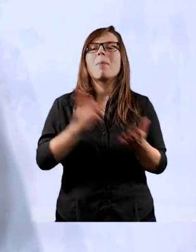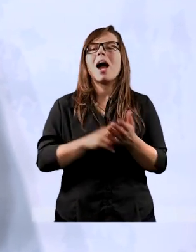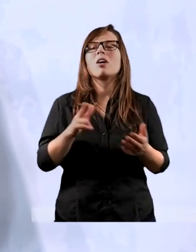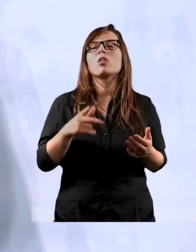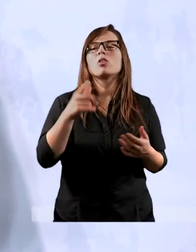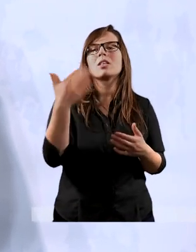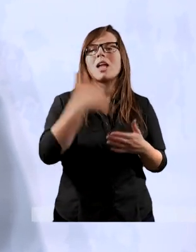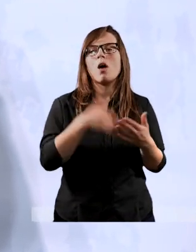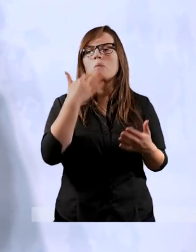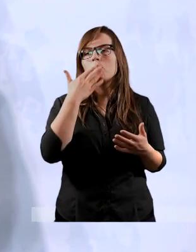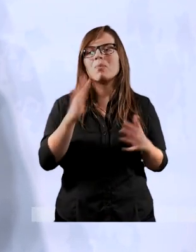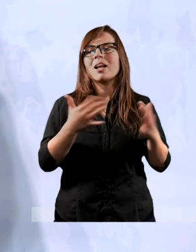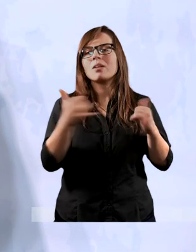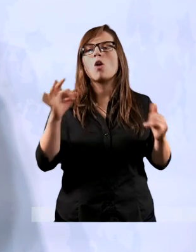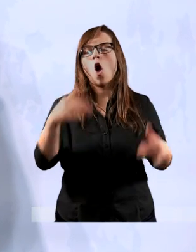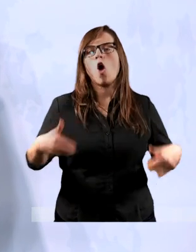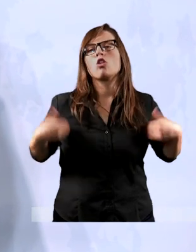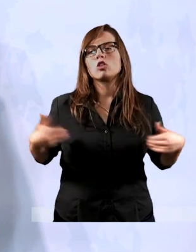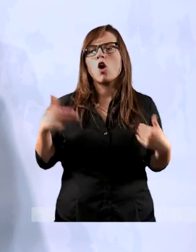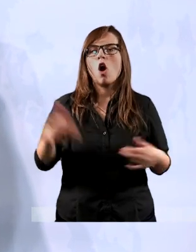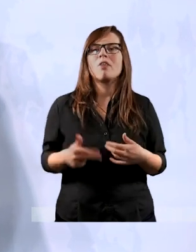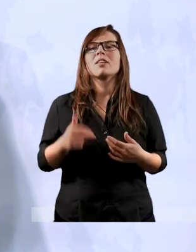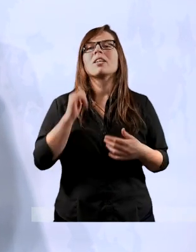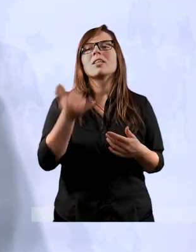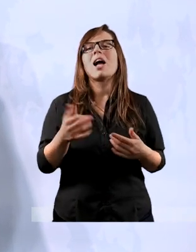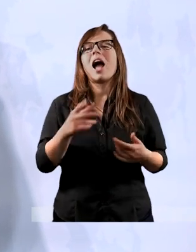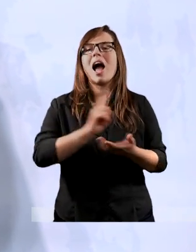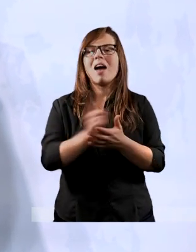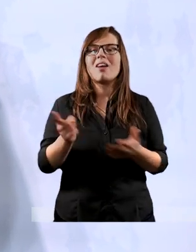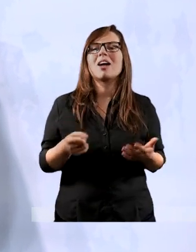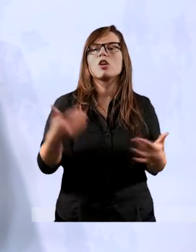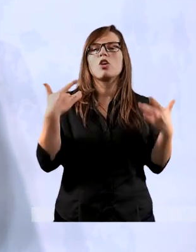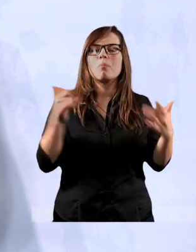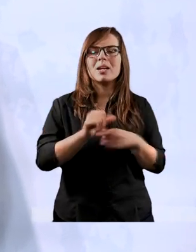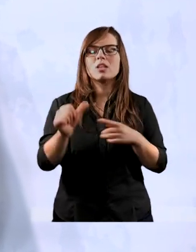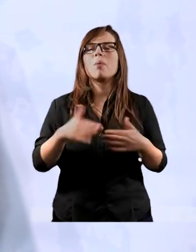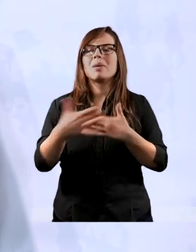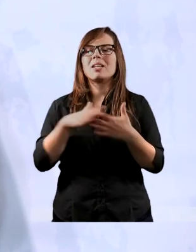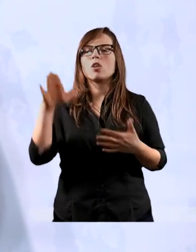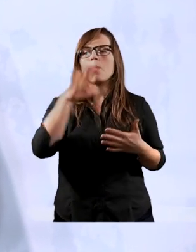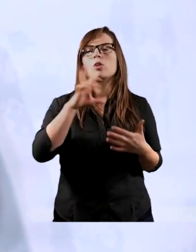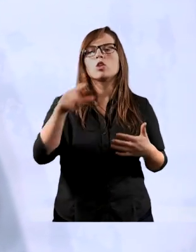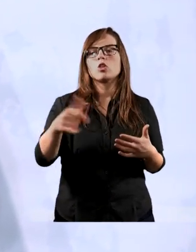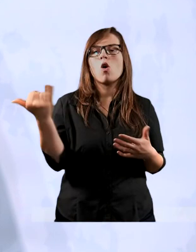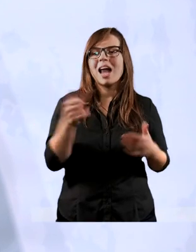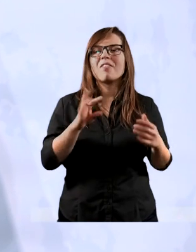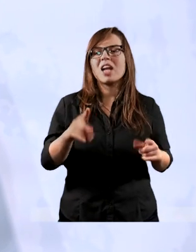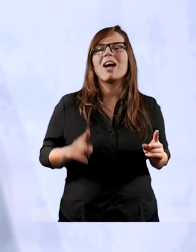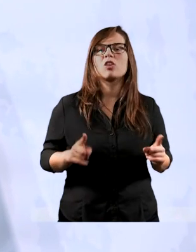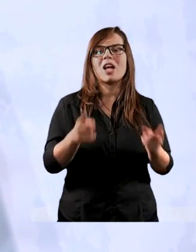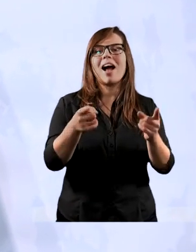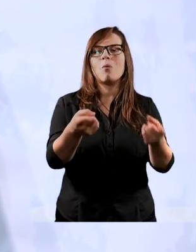Marek zakończył mówiąc między innymi o zdrowiu. Jako efekcie bycia blisko Boga. Czy to zawsze tak działa?